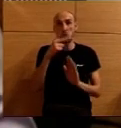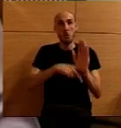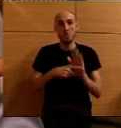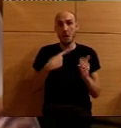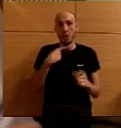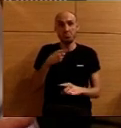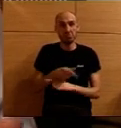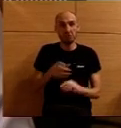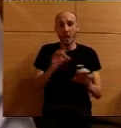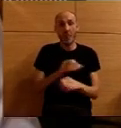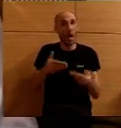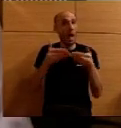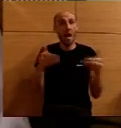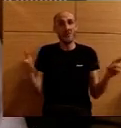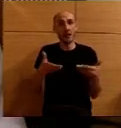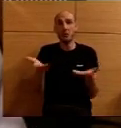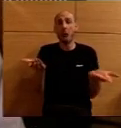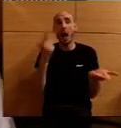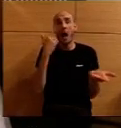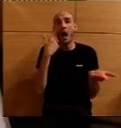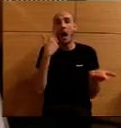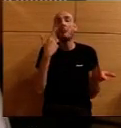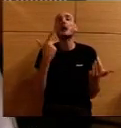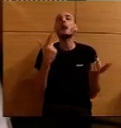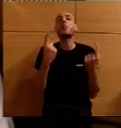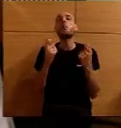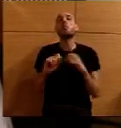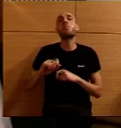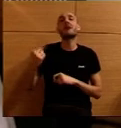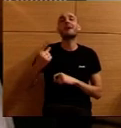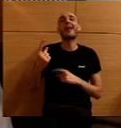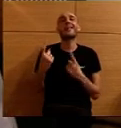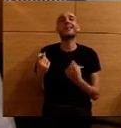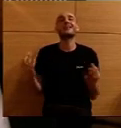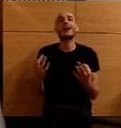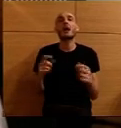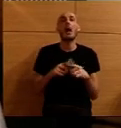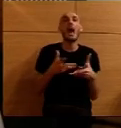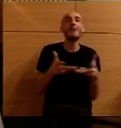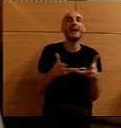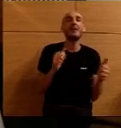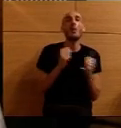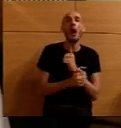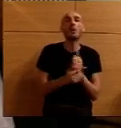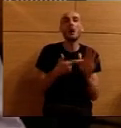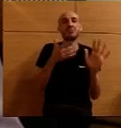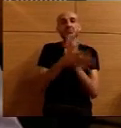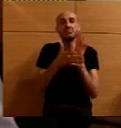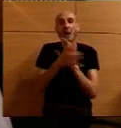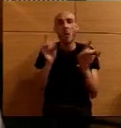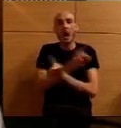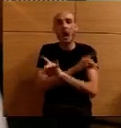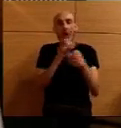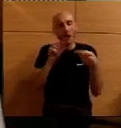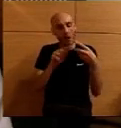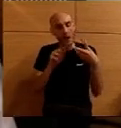perquè al final sí que tindrem que reglamentar què considerem serveis de primera necessitat, què considerem emergències i què no se poden considerar emergències en funció del trànsit que se